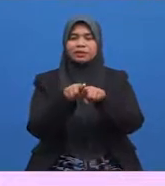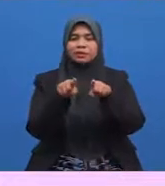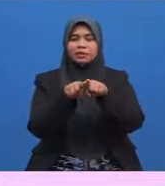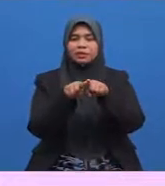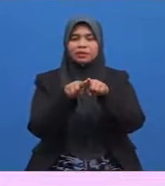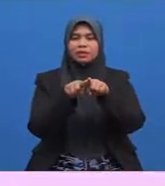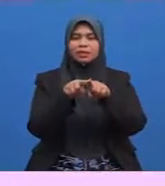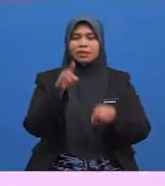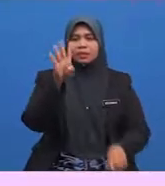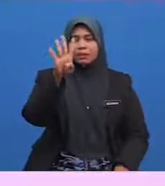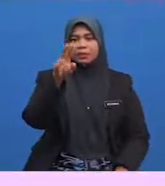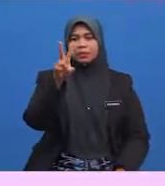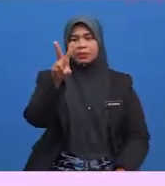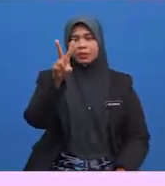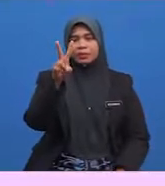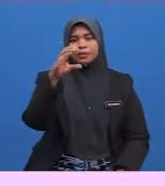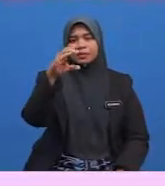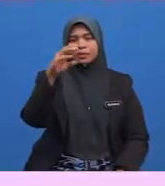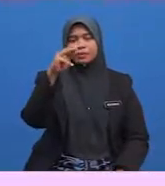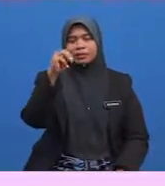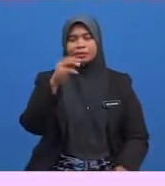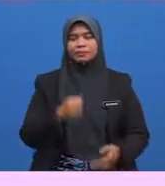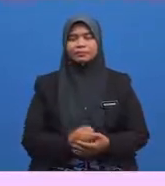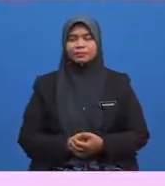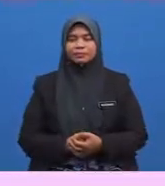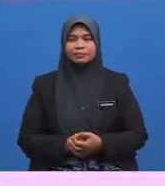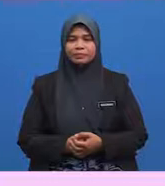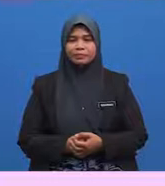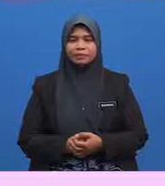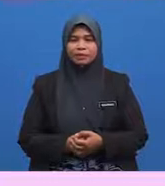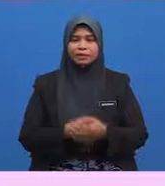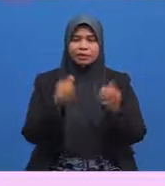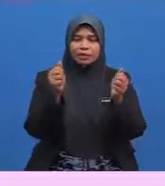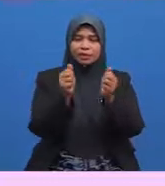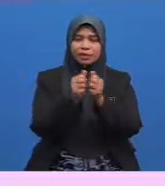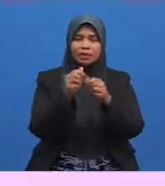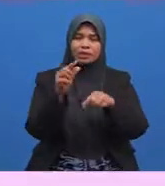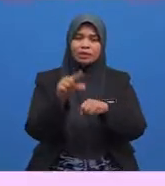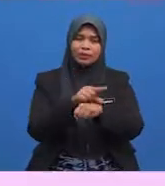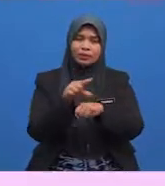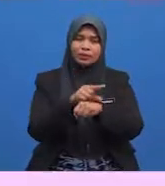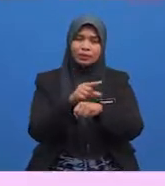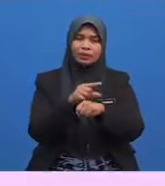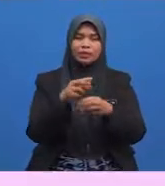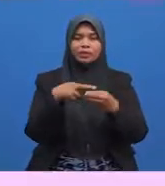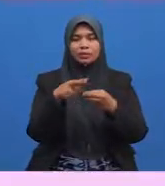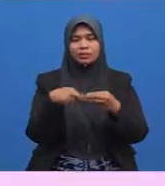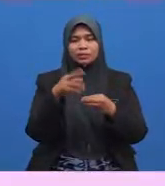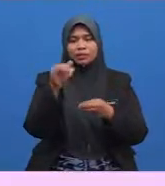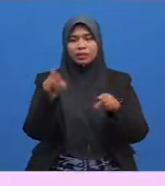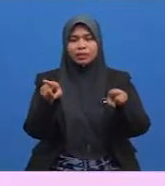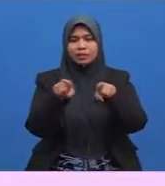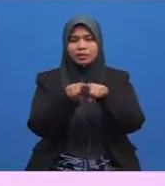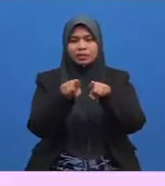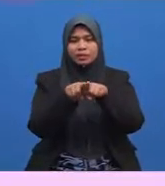dengan 42 cm. Dengan menggunakan rumus yang sama